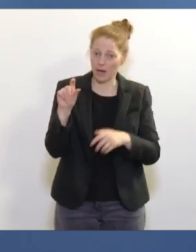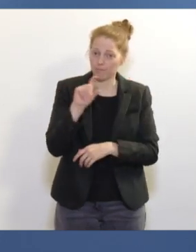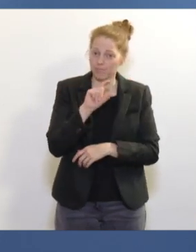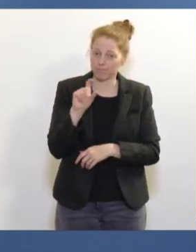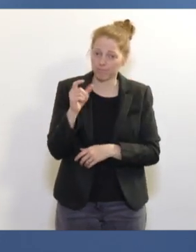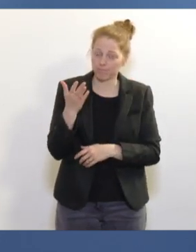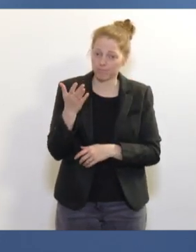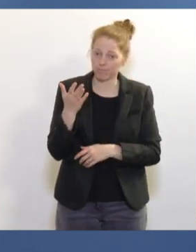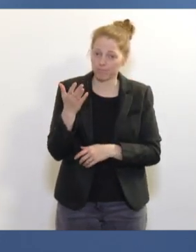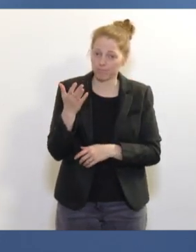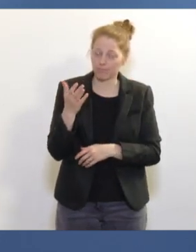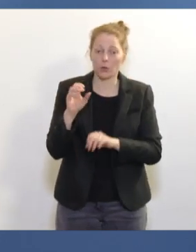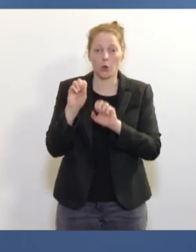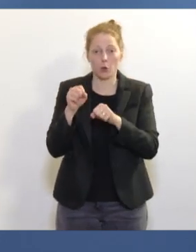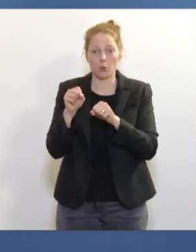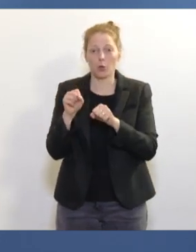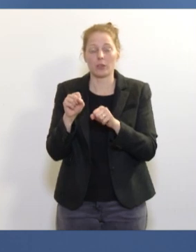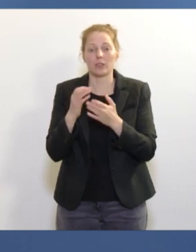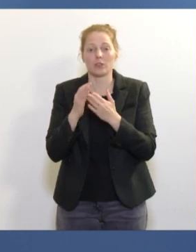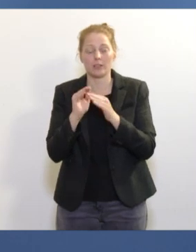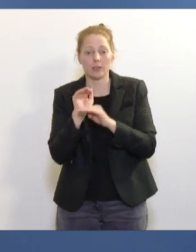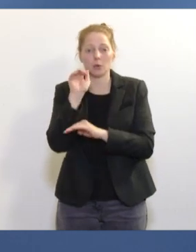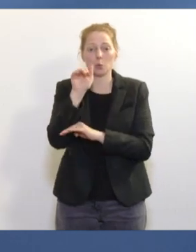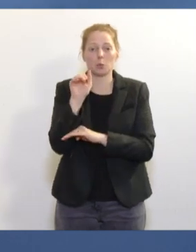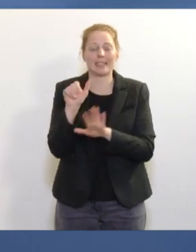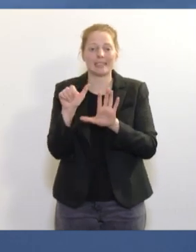die Möglichkeit geholfen, für 60 Stunden